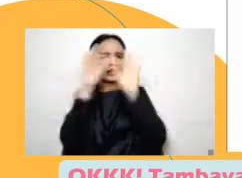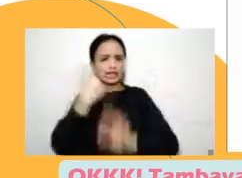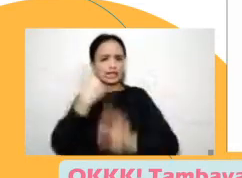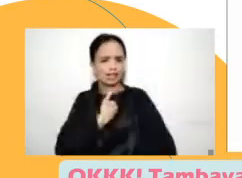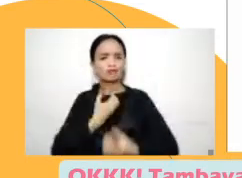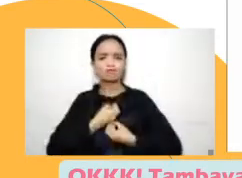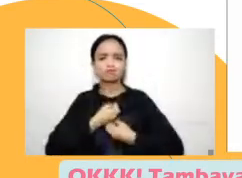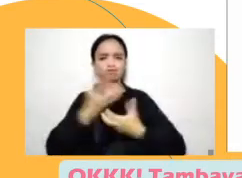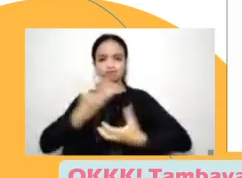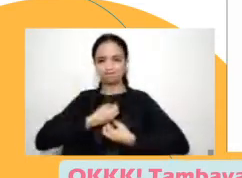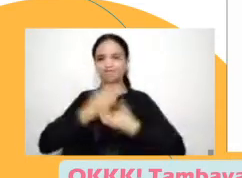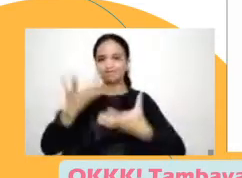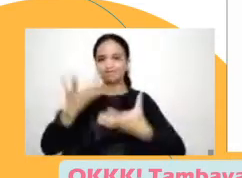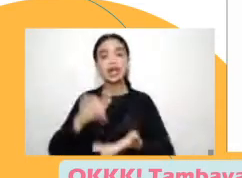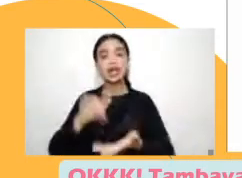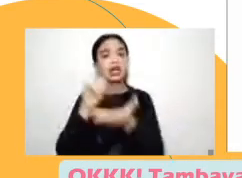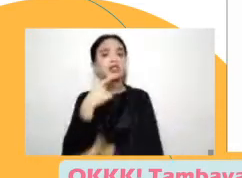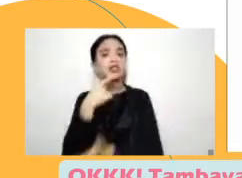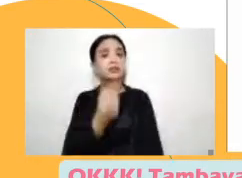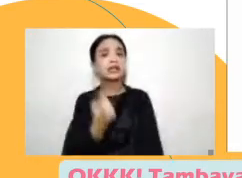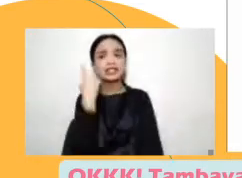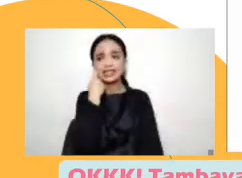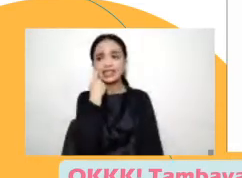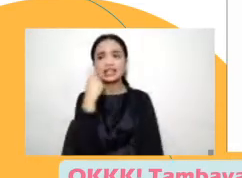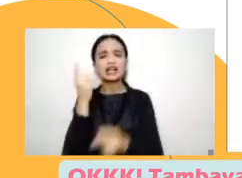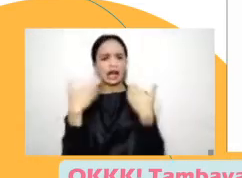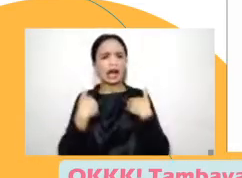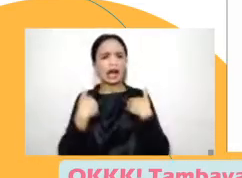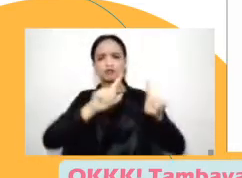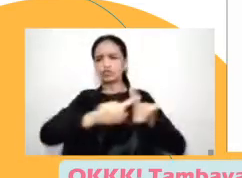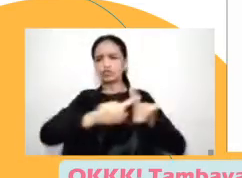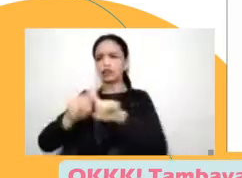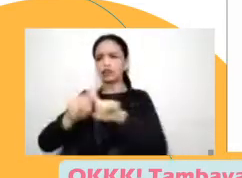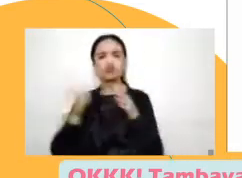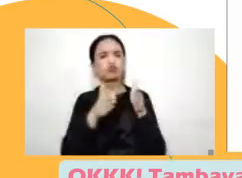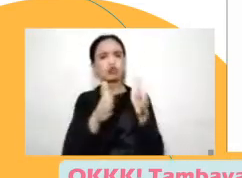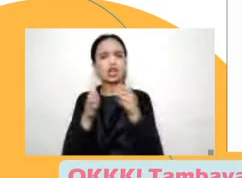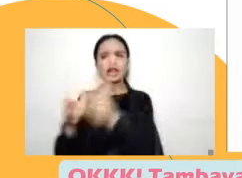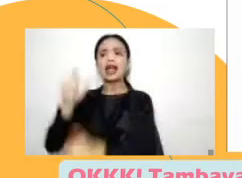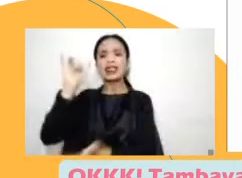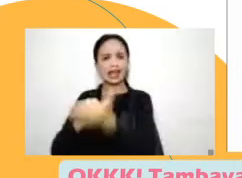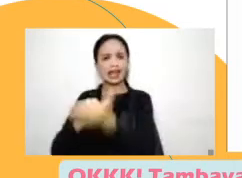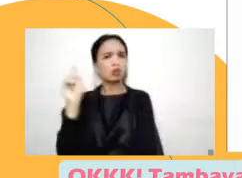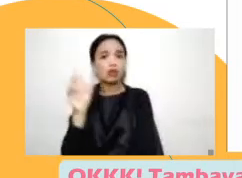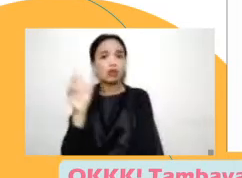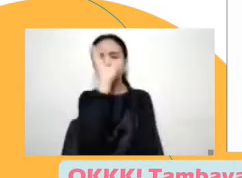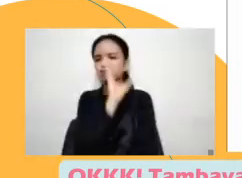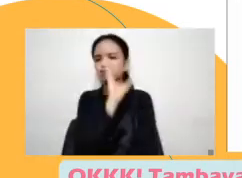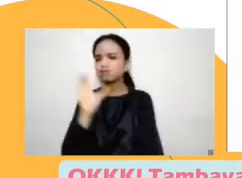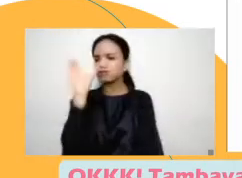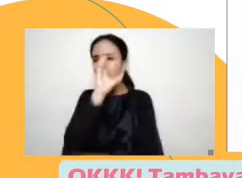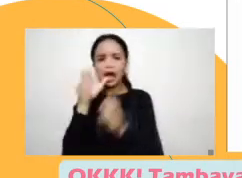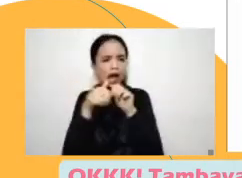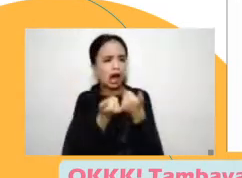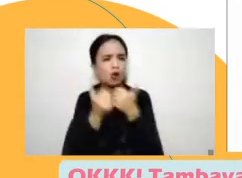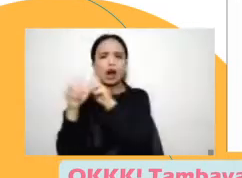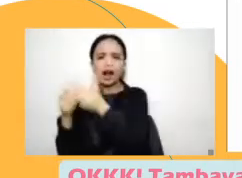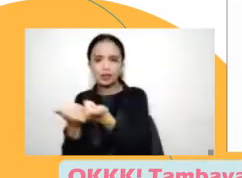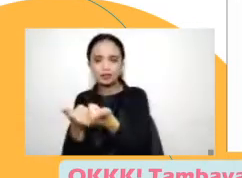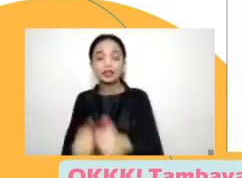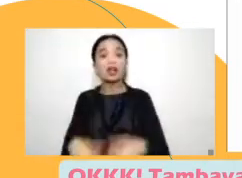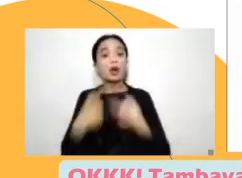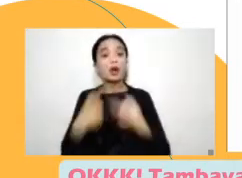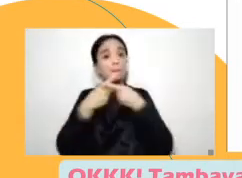self-expression. Sinasabi nga, may iba-ibang pamamaraan. Hanapin natin ang ating pamamaraan. Pero